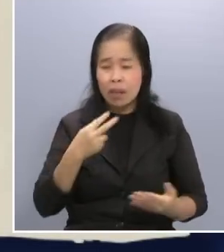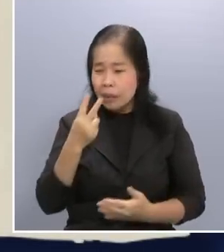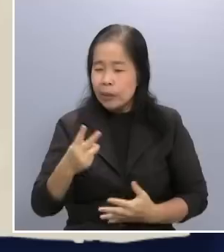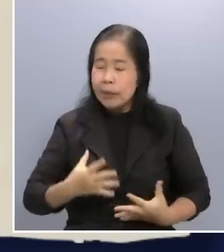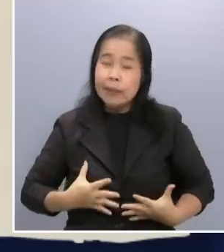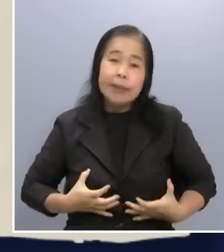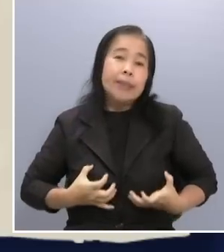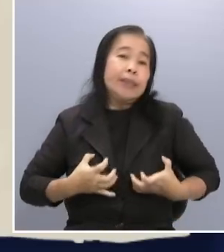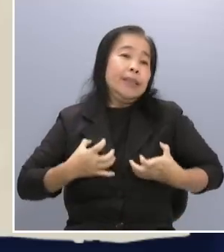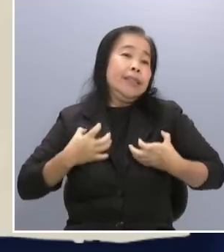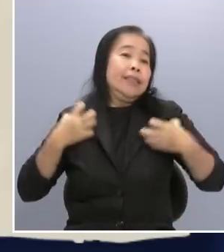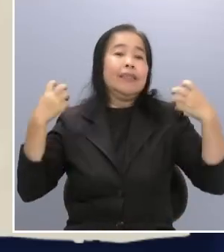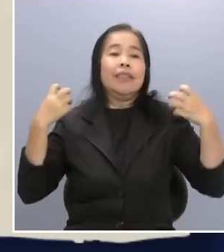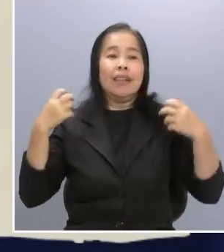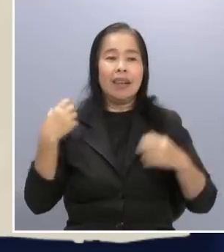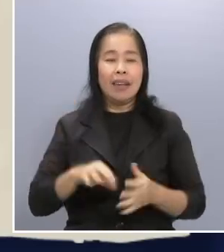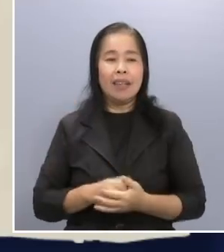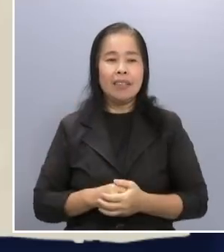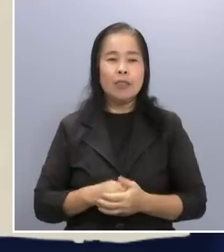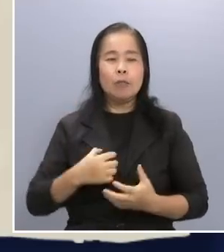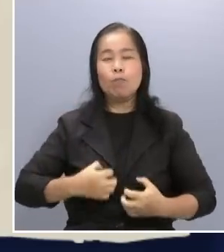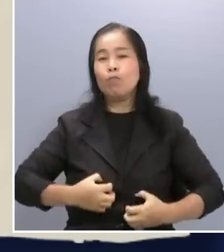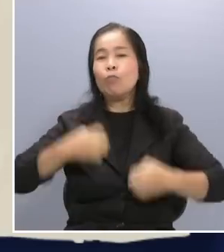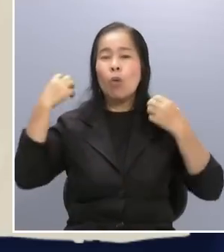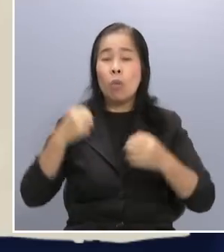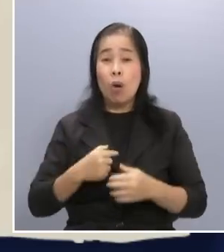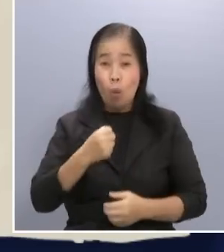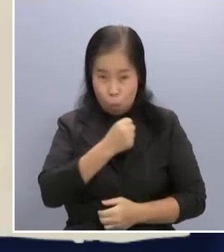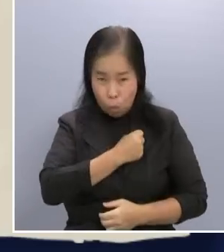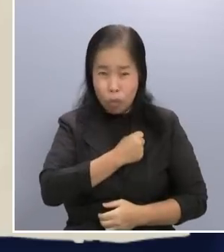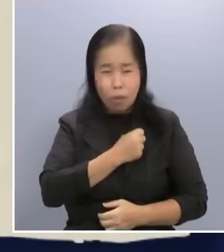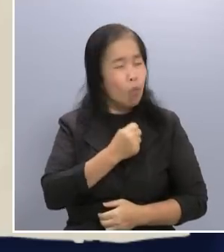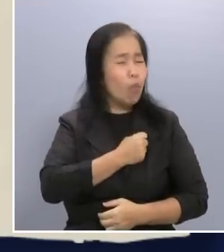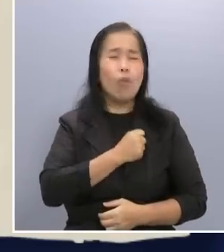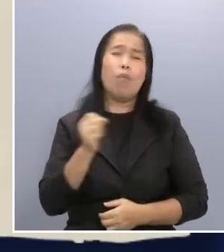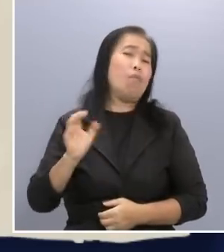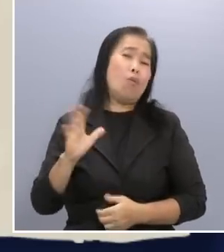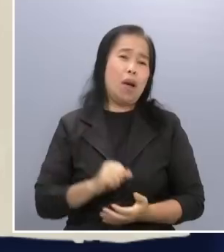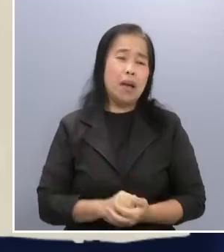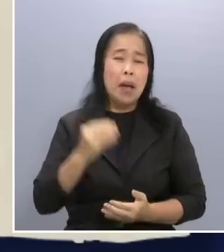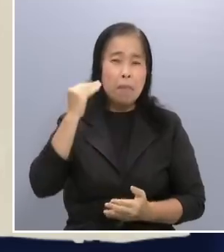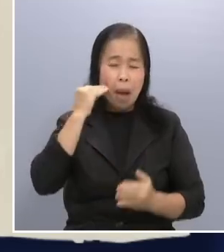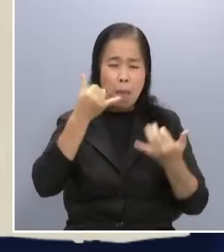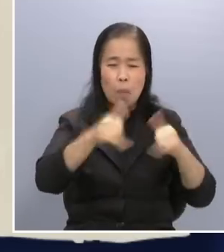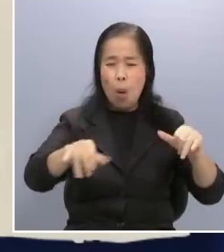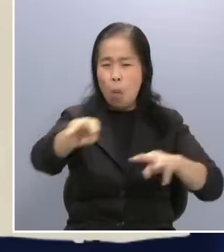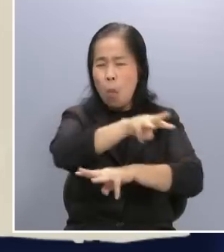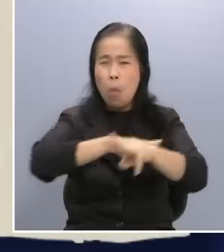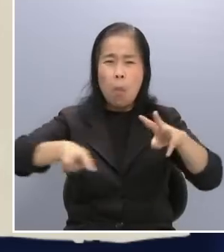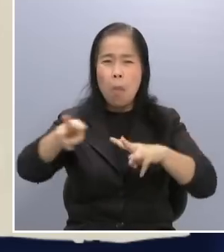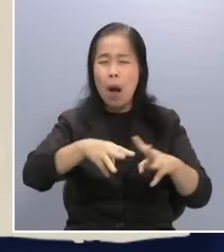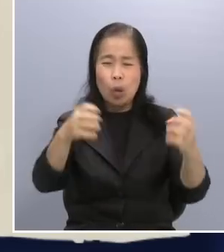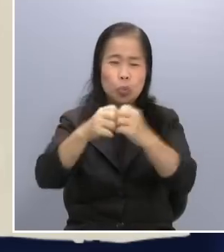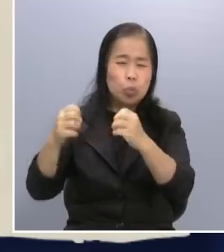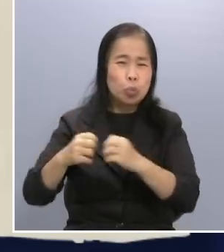อง ค่ะ ผัวบอกผัวไม่ไหวใครจะไปทนไหวบ้านช่องนี่ก็ปล่อยรกร้างไม่เรียบร้อย